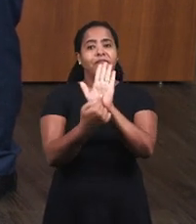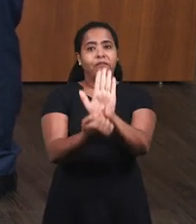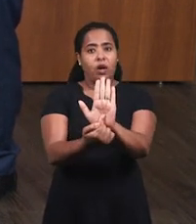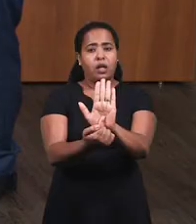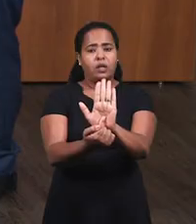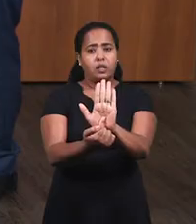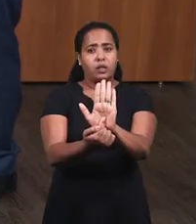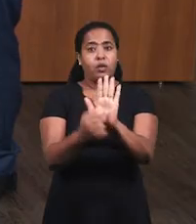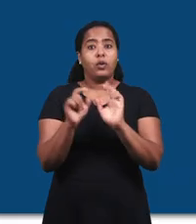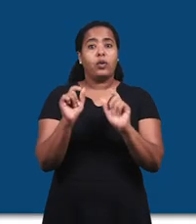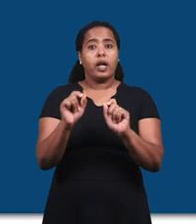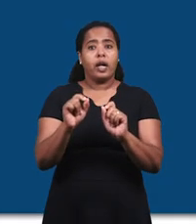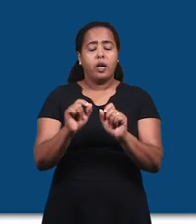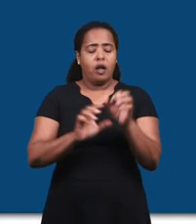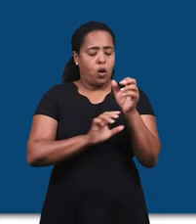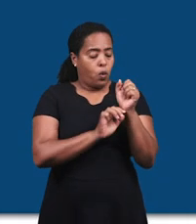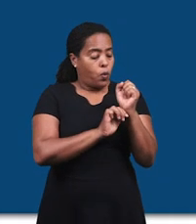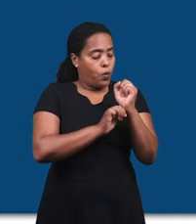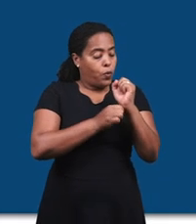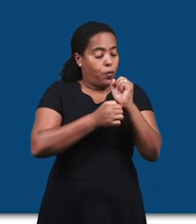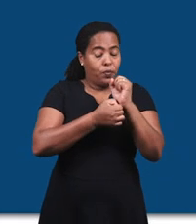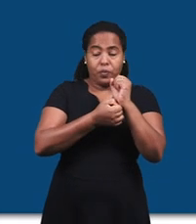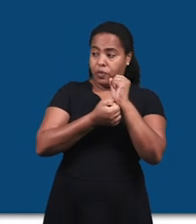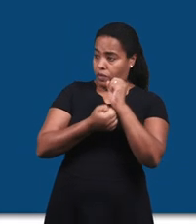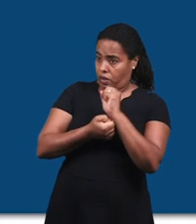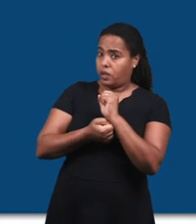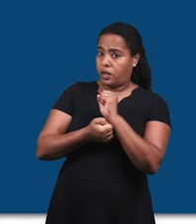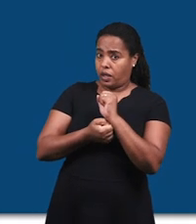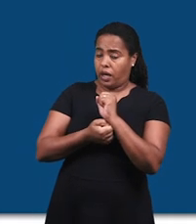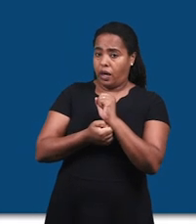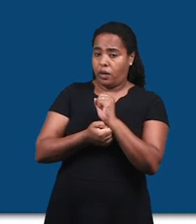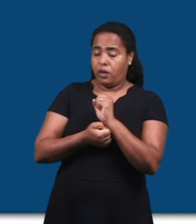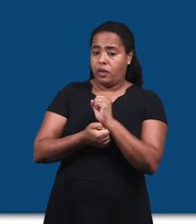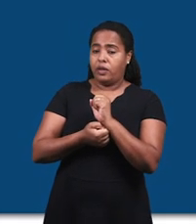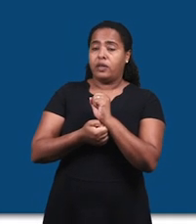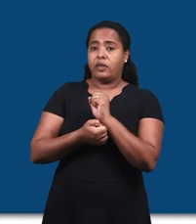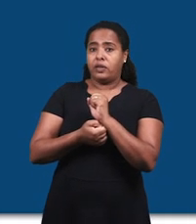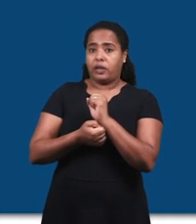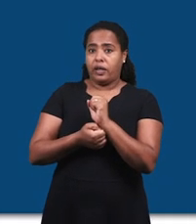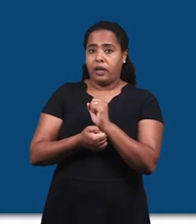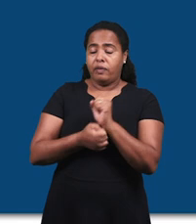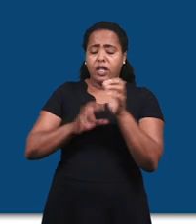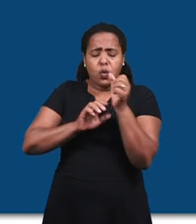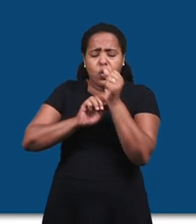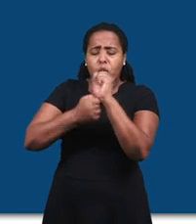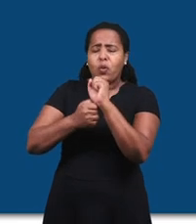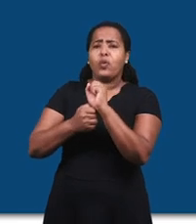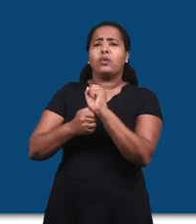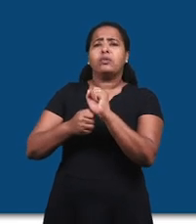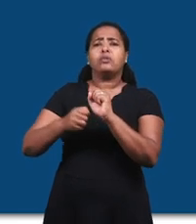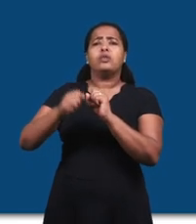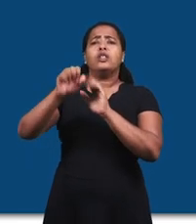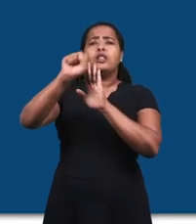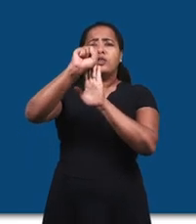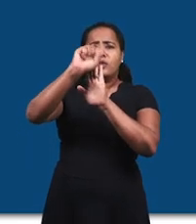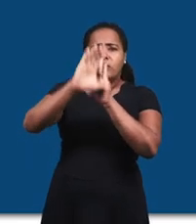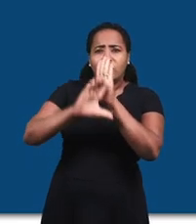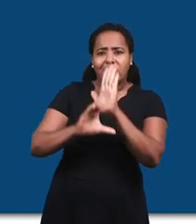говорят как раз-таки о том, что мы говорили. Тайну, сокрытую от веков и родов, ныне